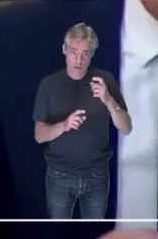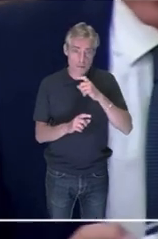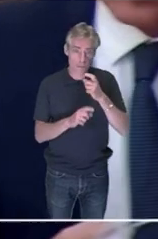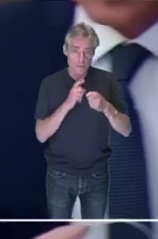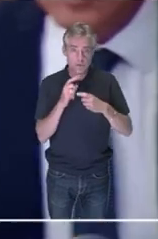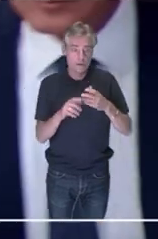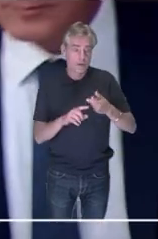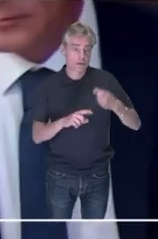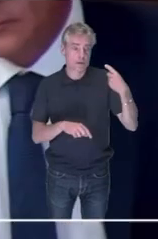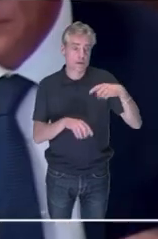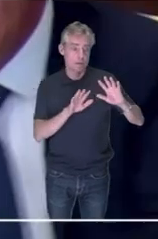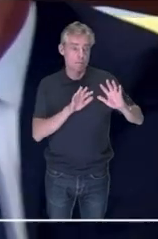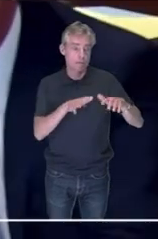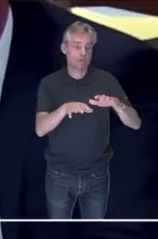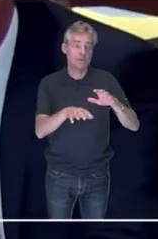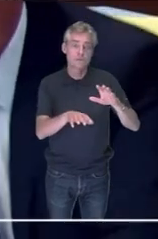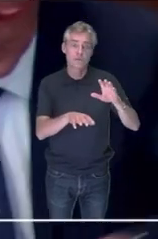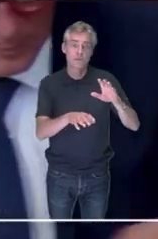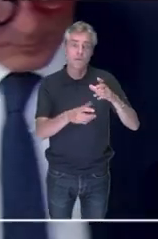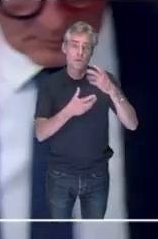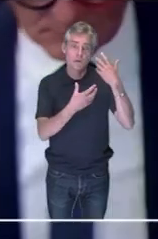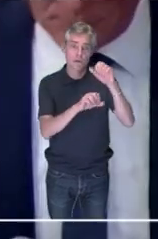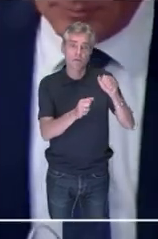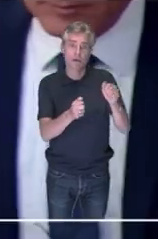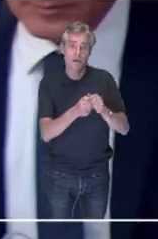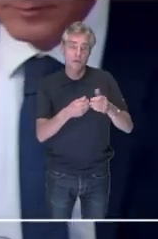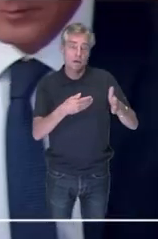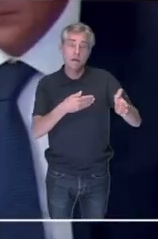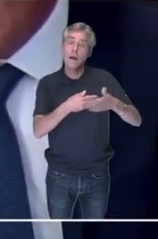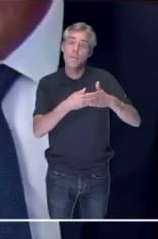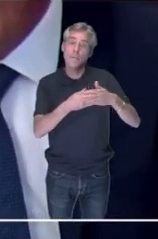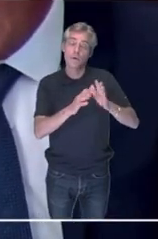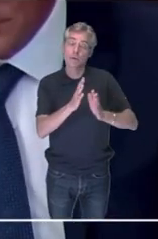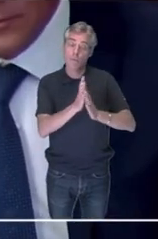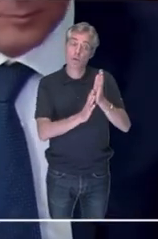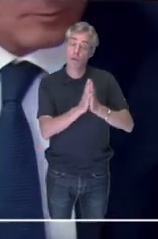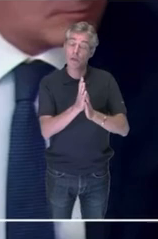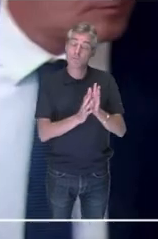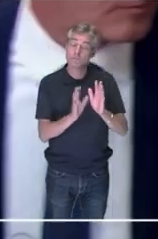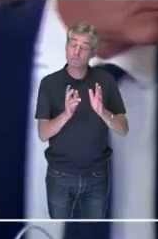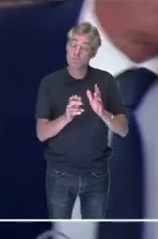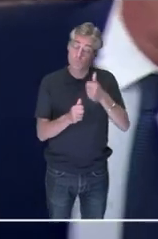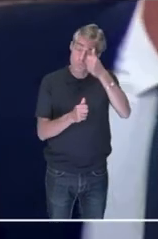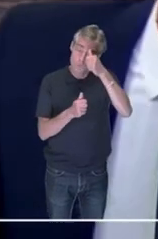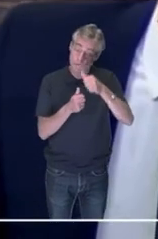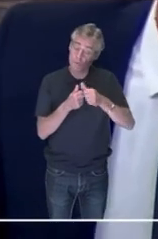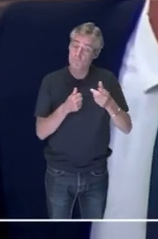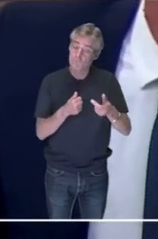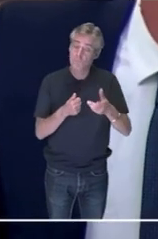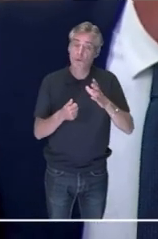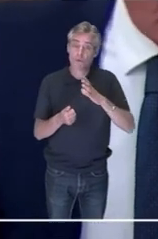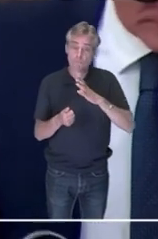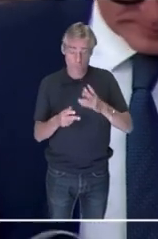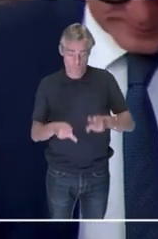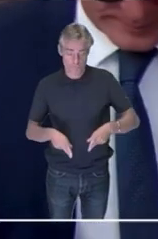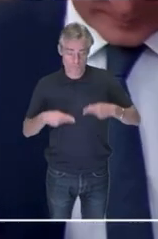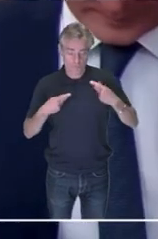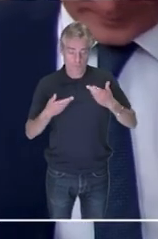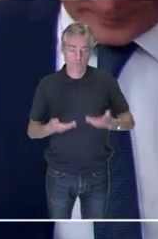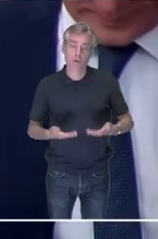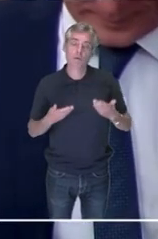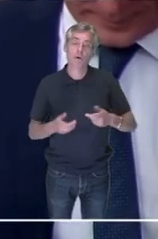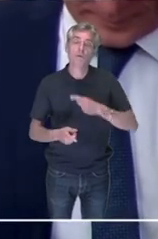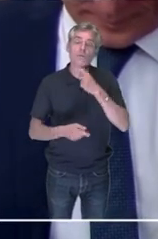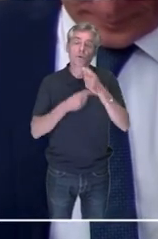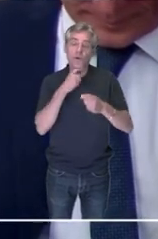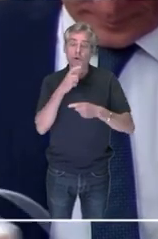des dernières manifestations de grève avec notre porte qui a brûlé, notamment. Nous vivons des moments de